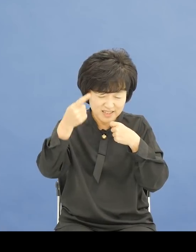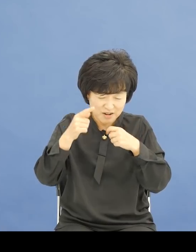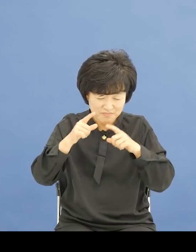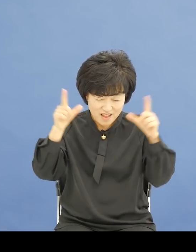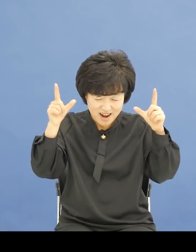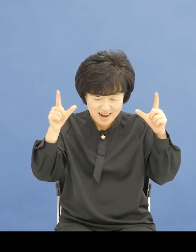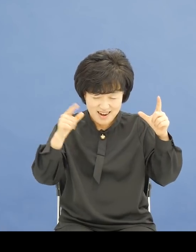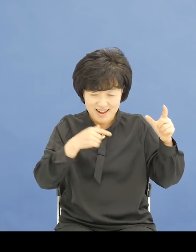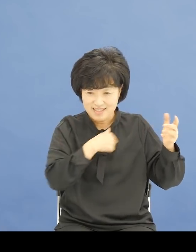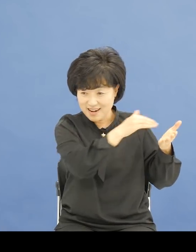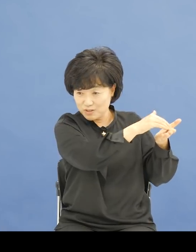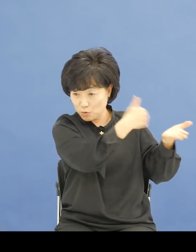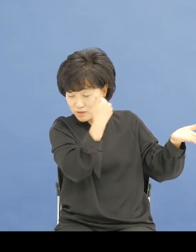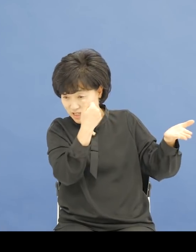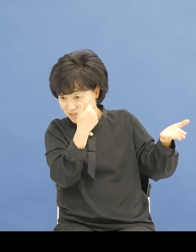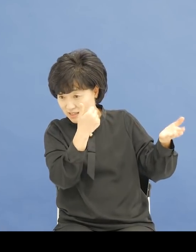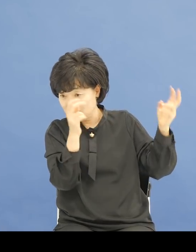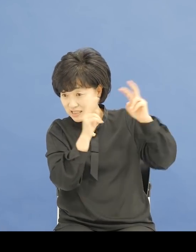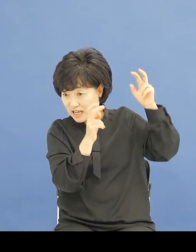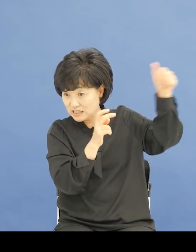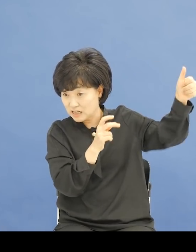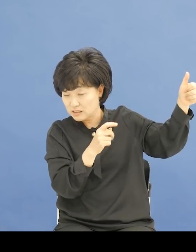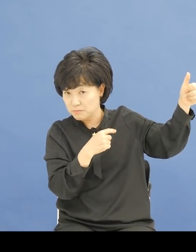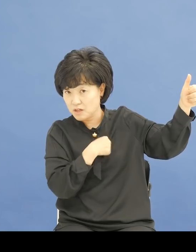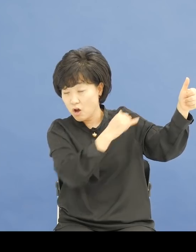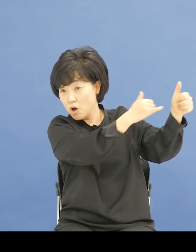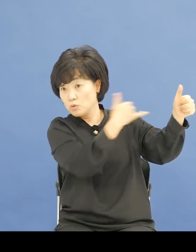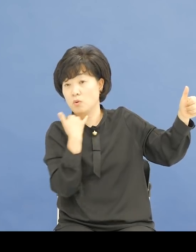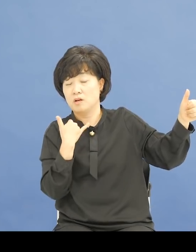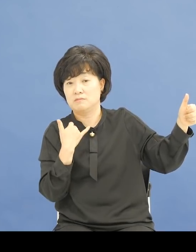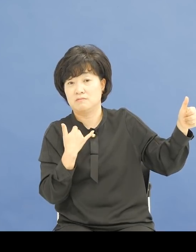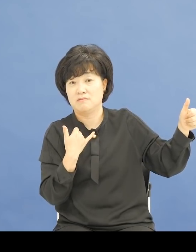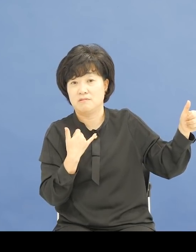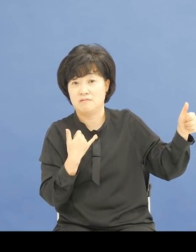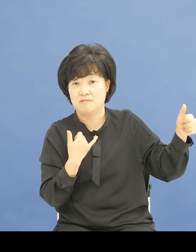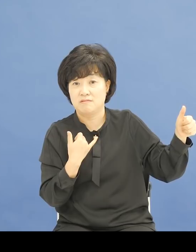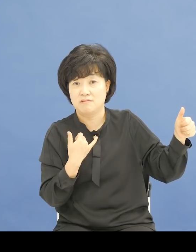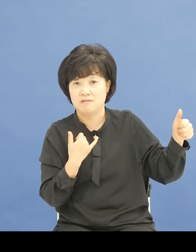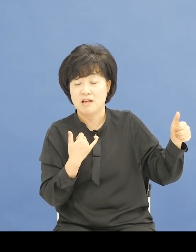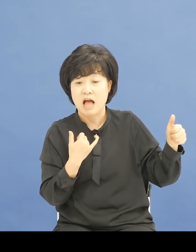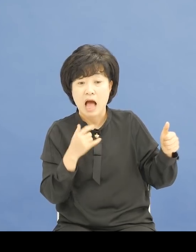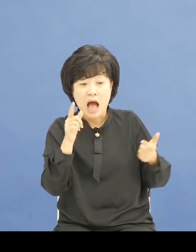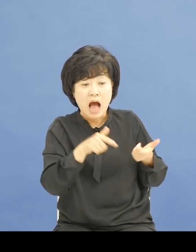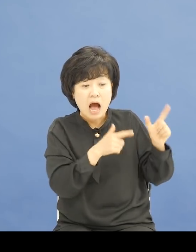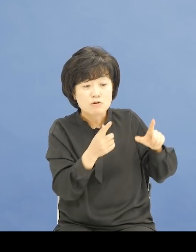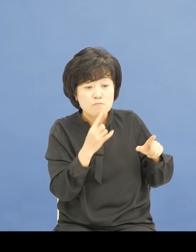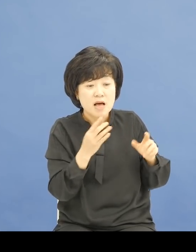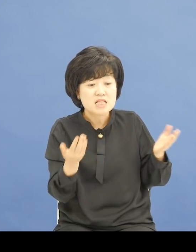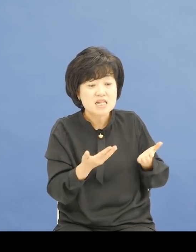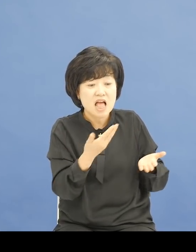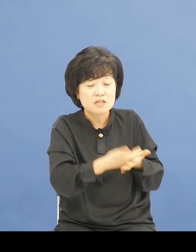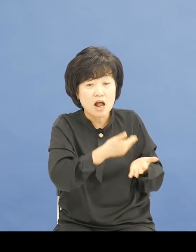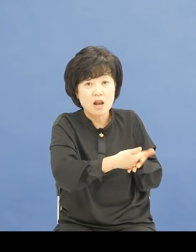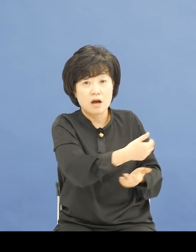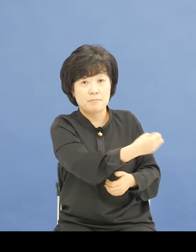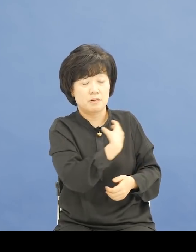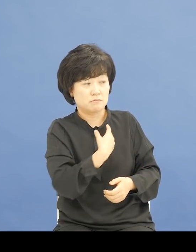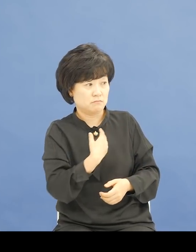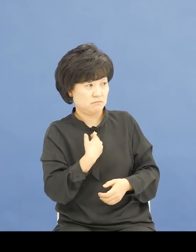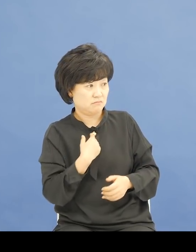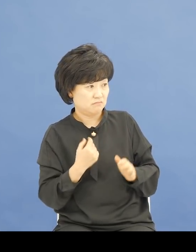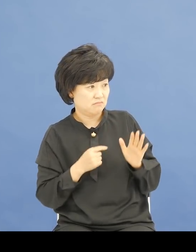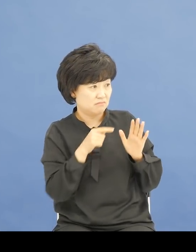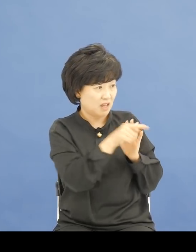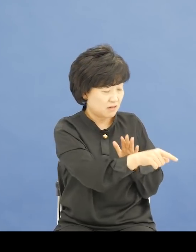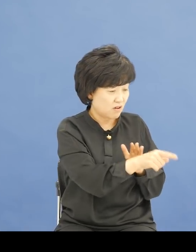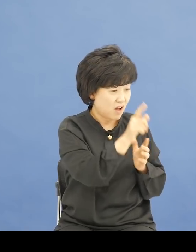그 다음 날 네. 저를 쫓아낸 사장님이 연락이 오셨습니다. 네. 연락이 오셔가지고 하루만 일해달라고 하는 겁니다. 어.